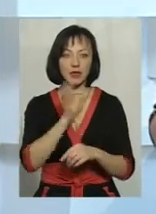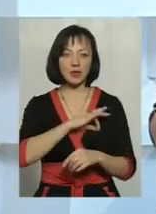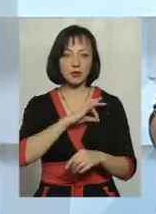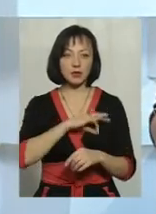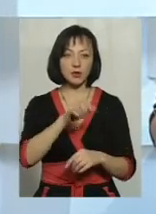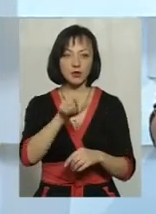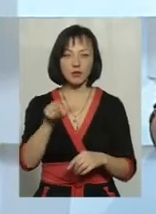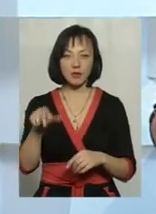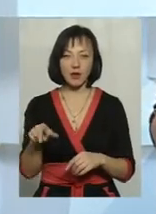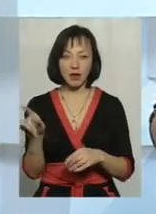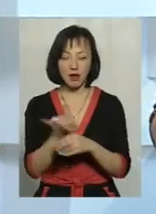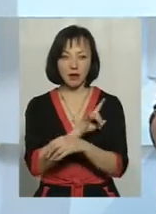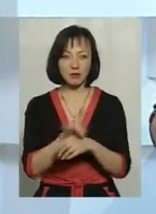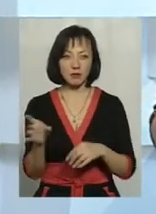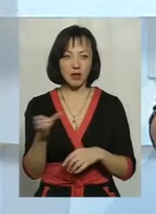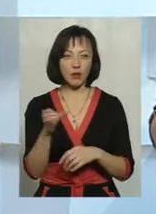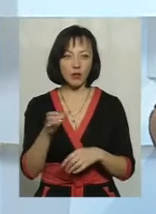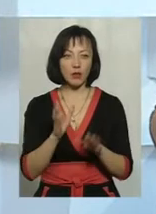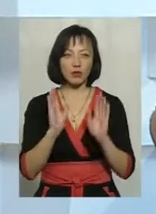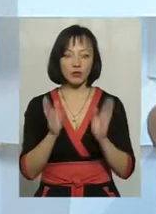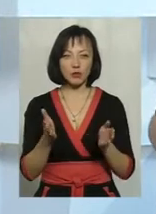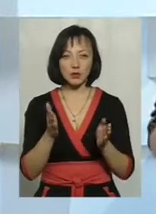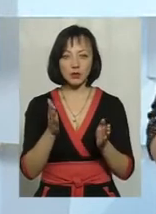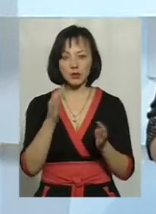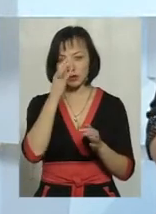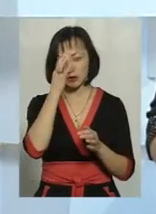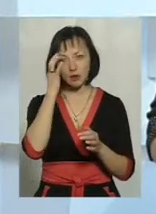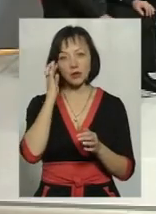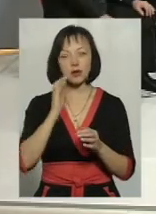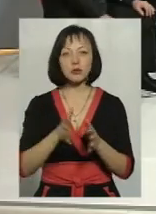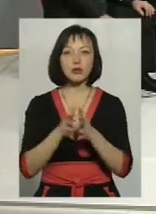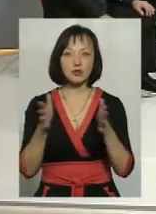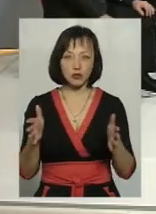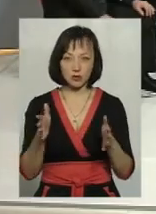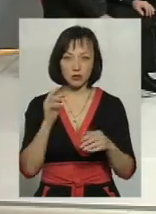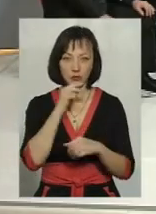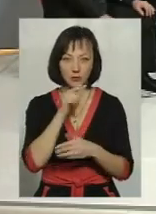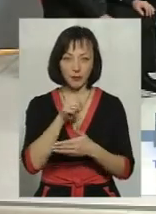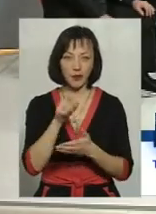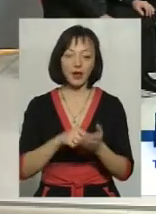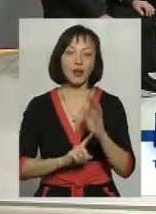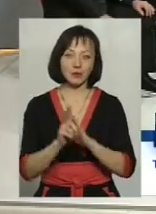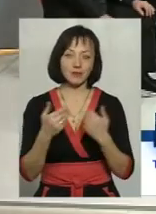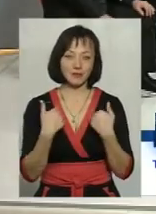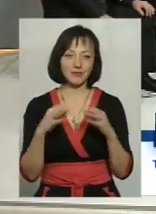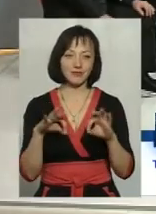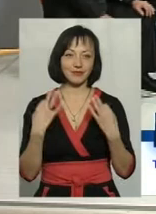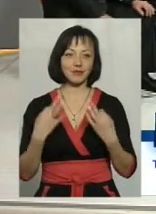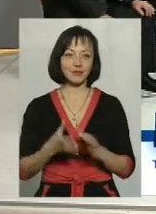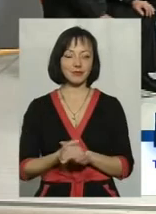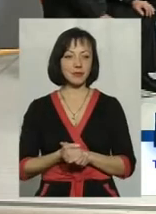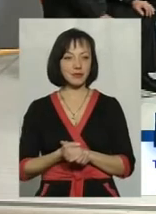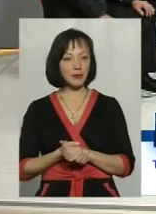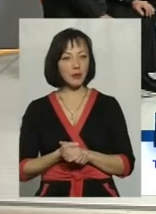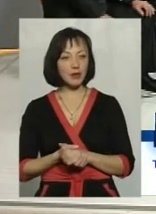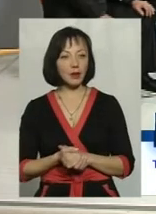споживання сурогатного алкоголю буде, його показник буде набагато більший. Можна я розпочну? Так, звичайно. Я вважаю,